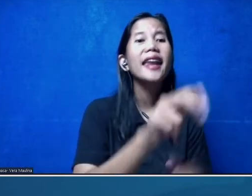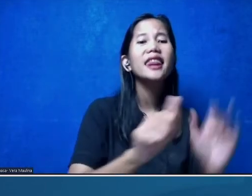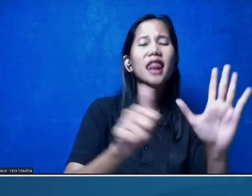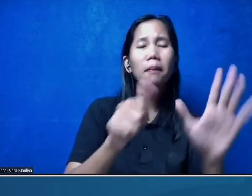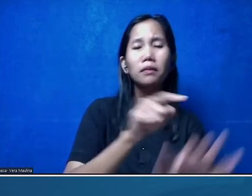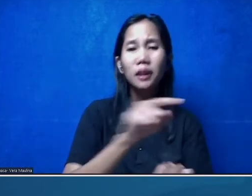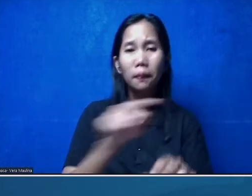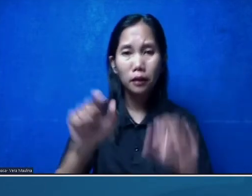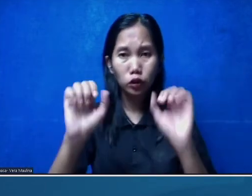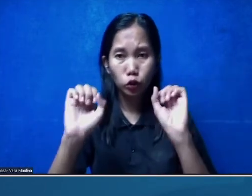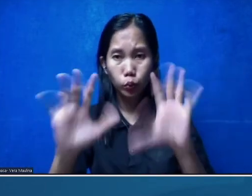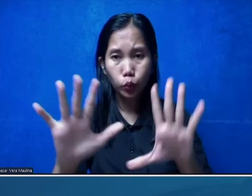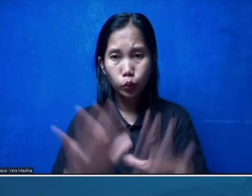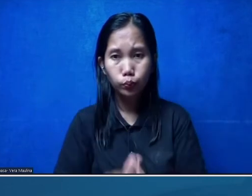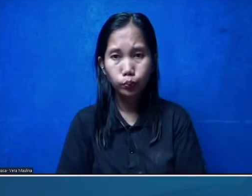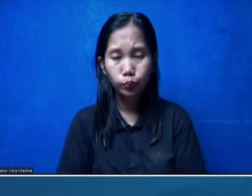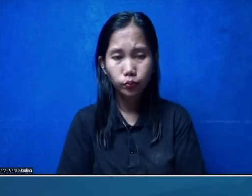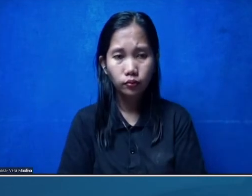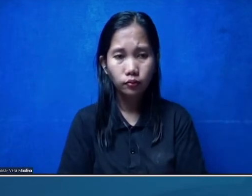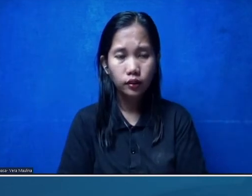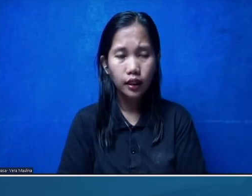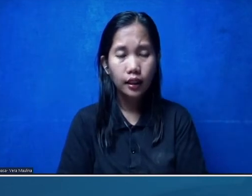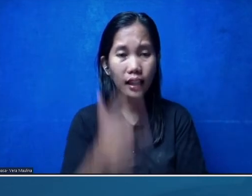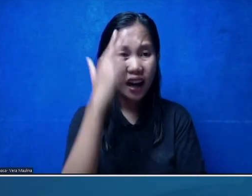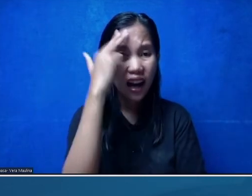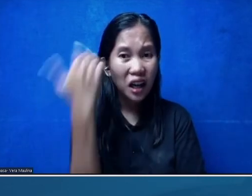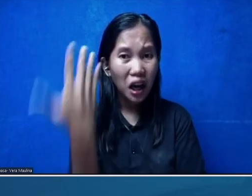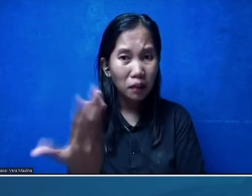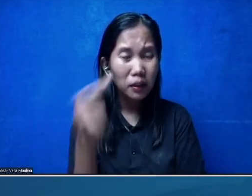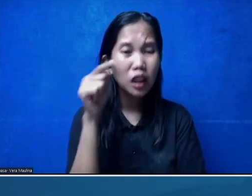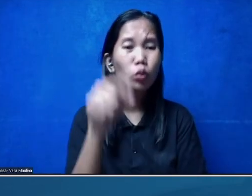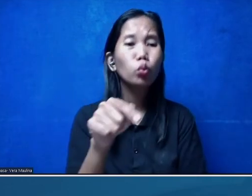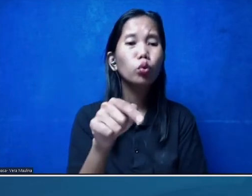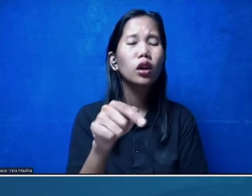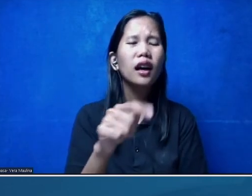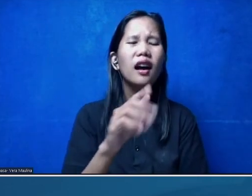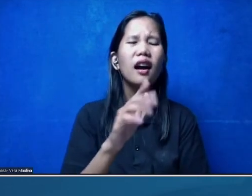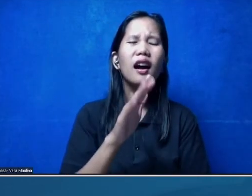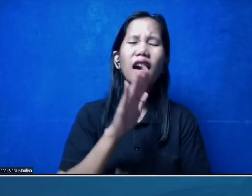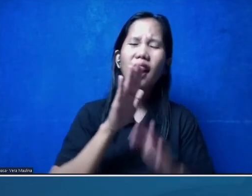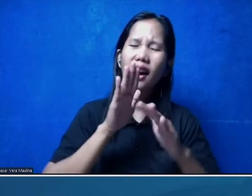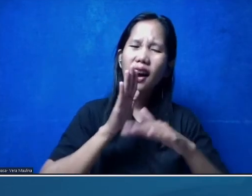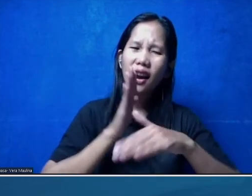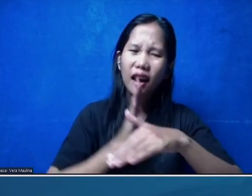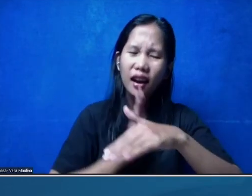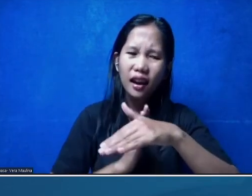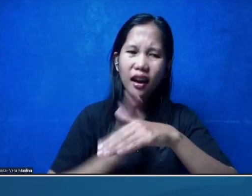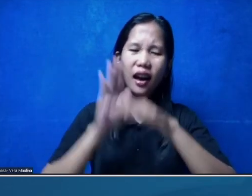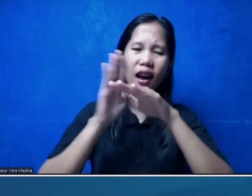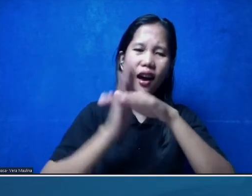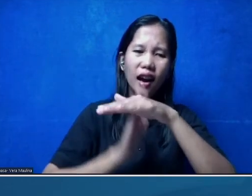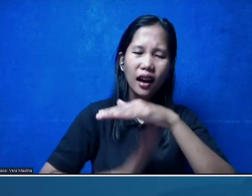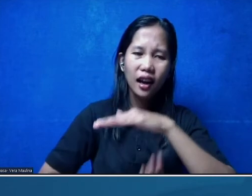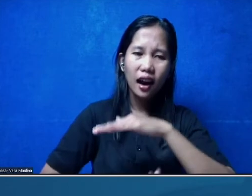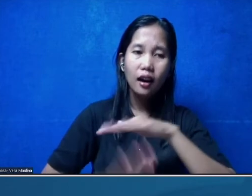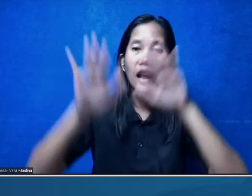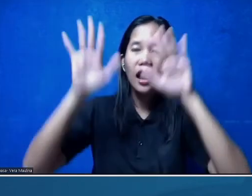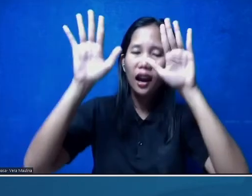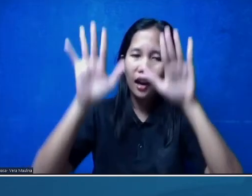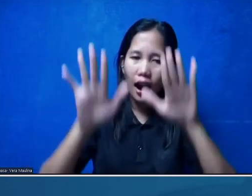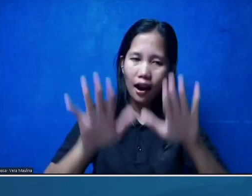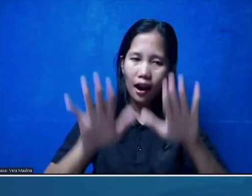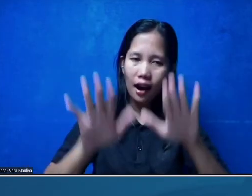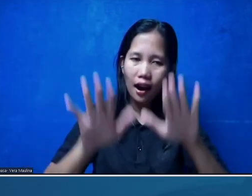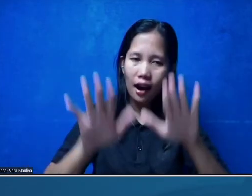tangan Tuhan yang kuat Saya ulangi 1 Petrus 5 ayat 6 sampai yang ke-10